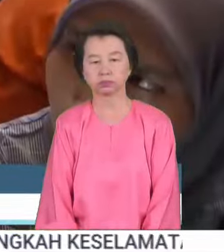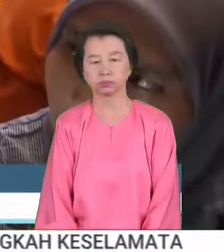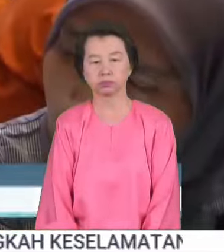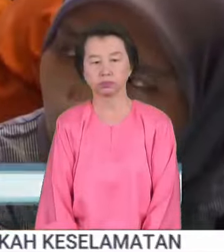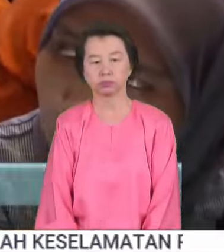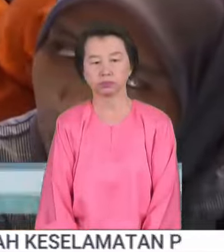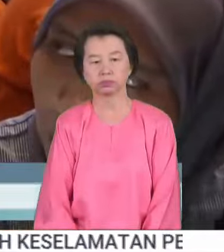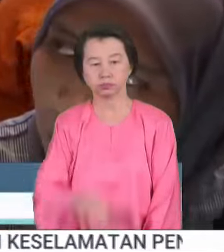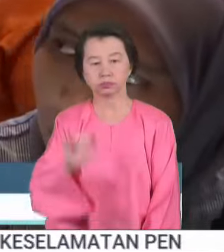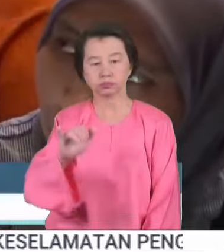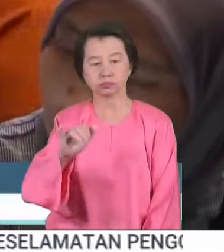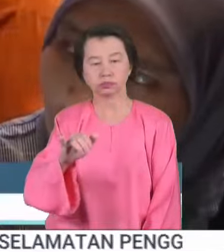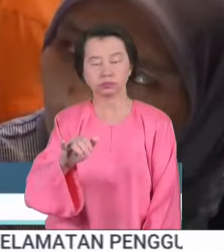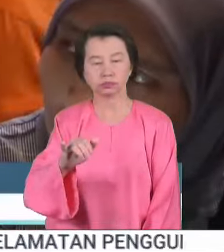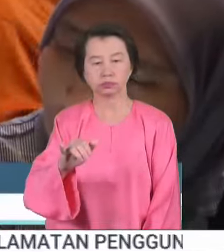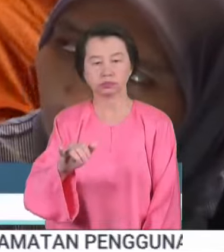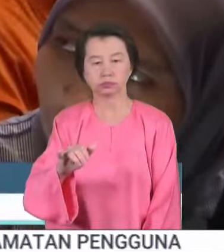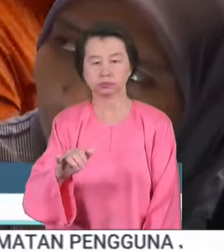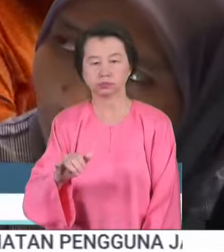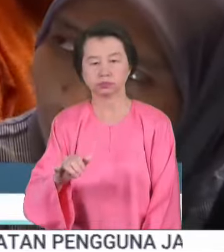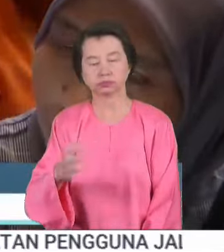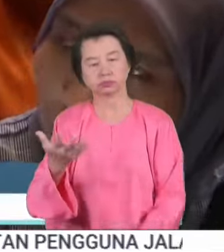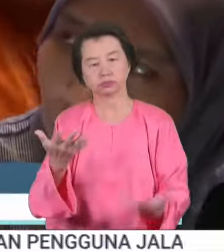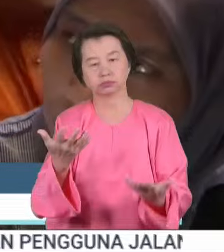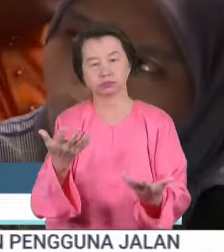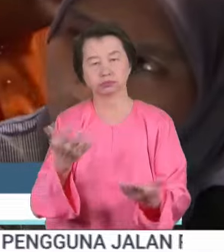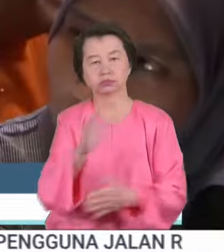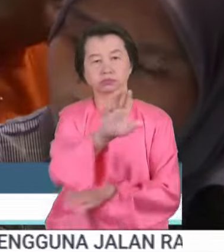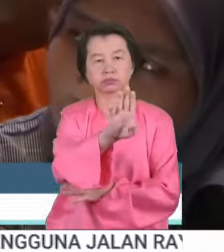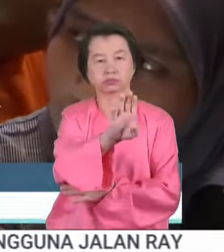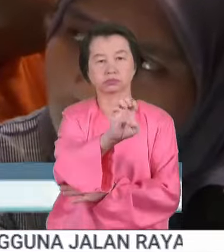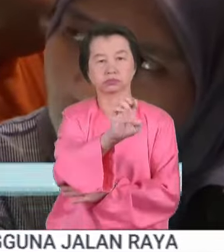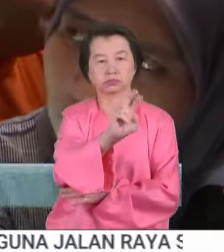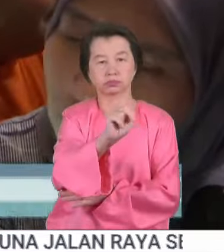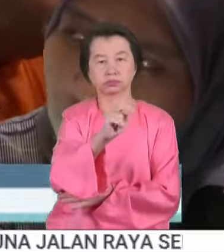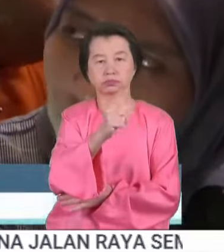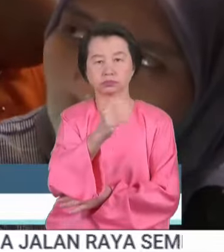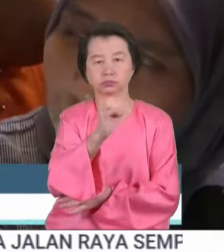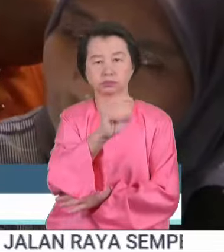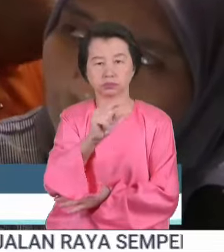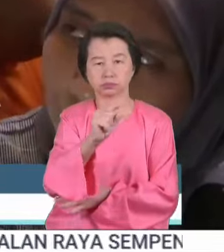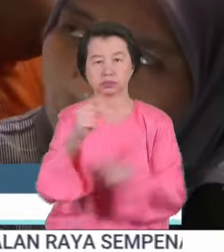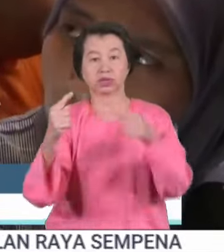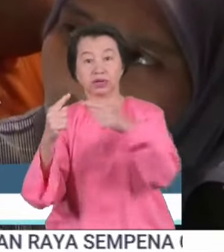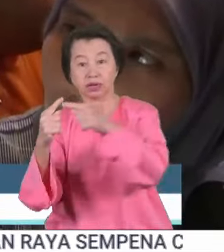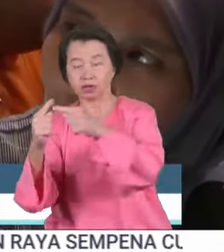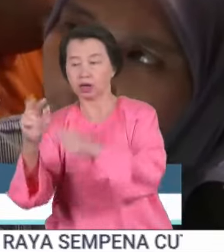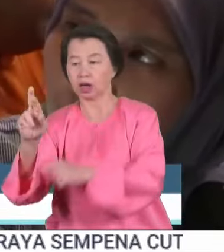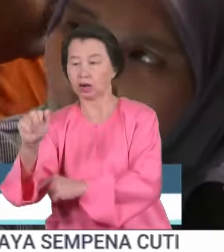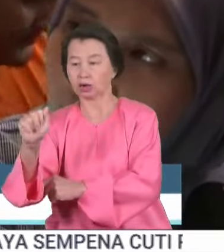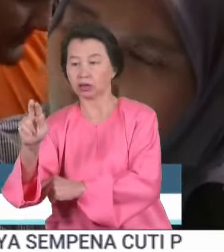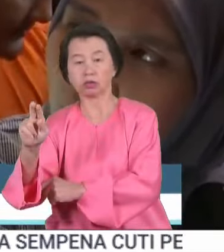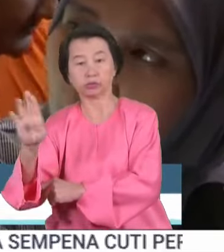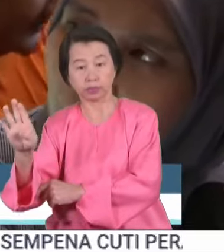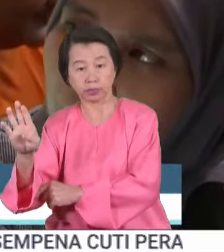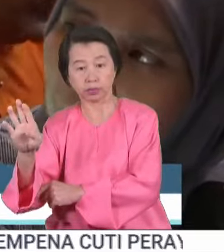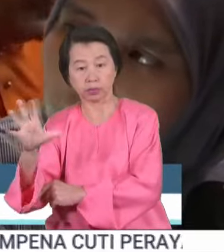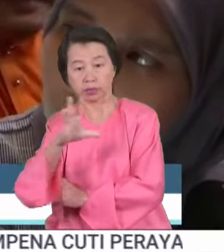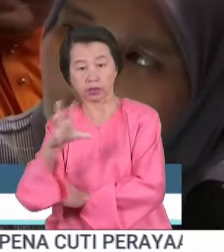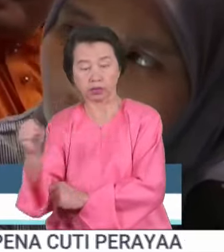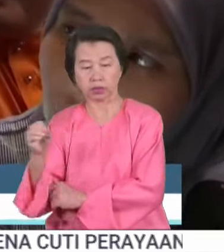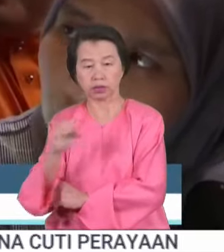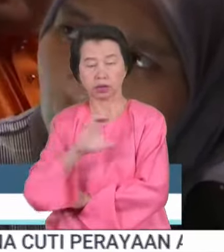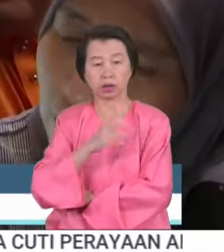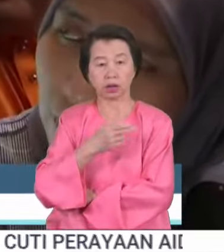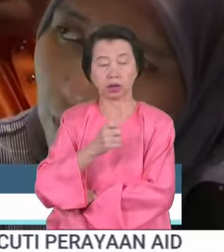Yang confirmnya lah. Dia antara Bentong ke Rau dan juga di sebelah Kecau Tui,